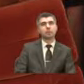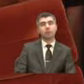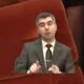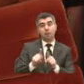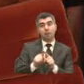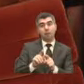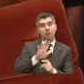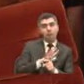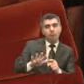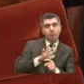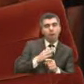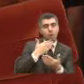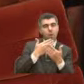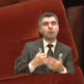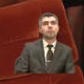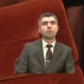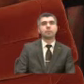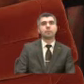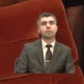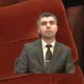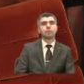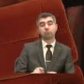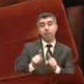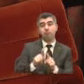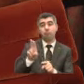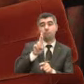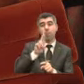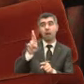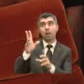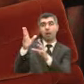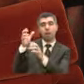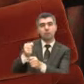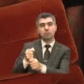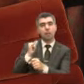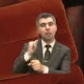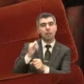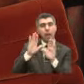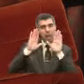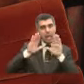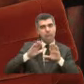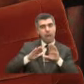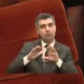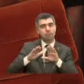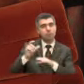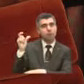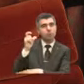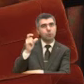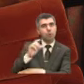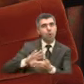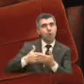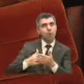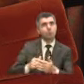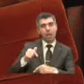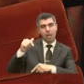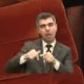وفريقكم. من سابق عناية أمير المؤمنين عزه الله بالقيمين الدينيين أمره بتأسيس مؤسسة